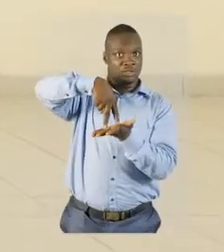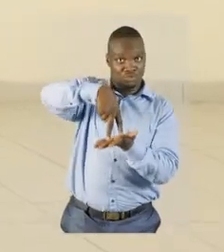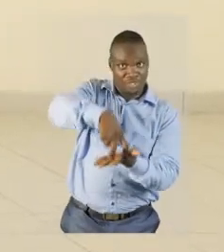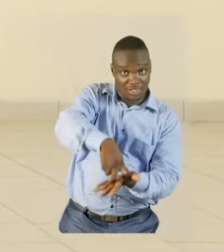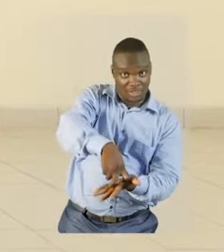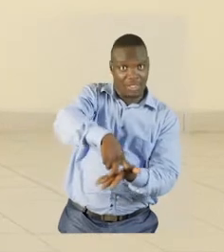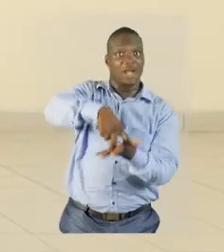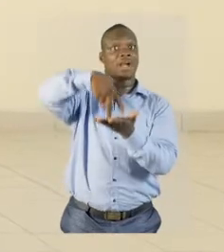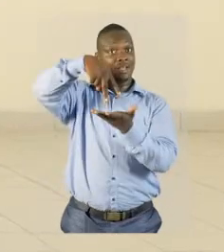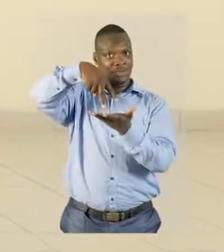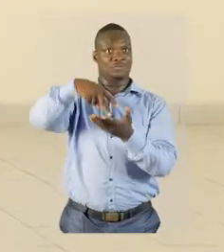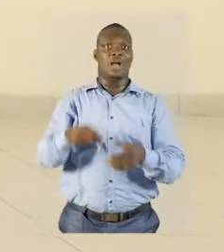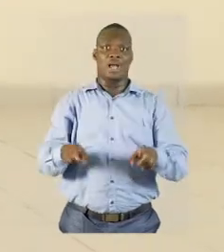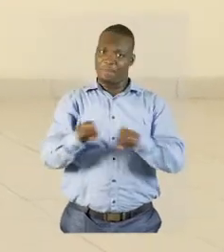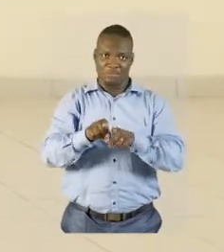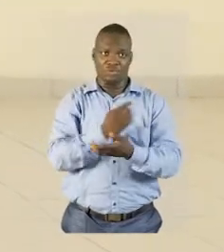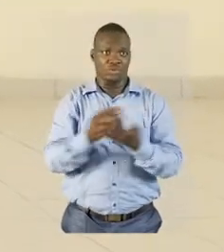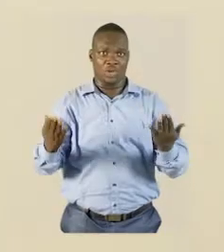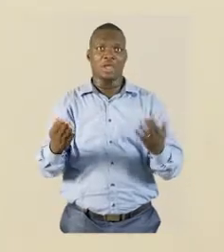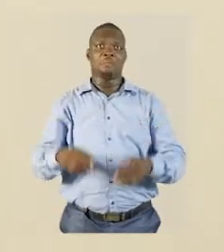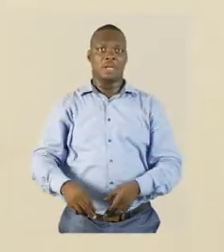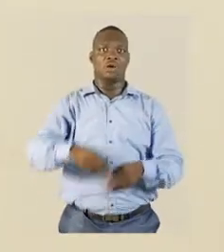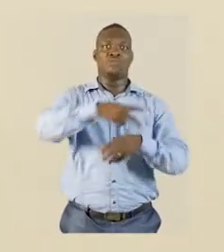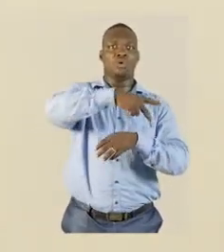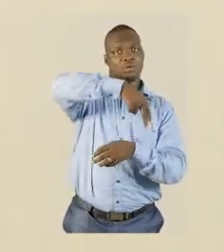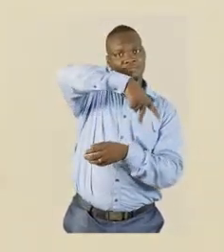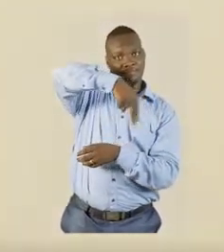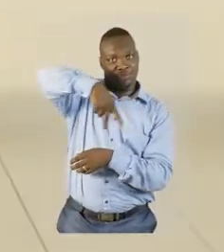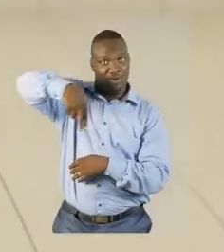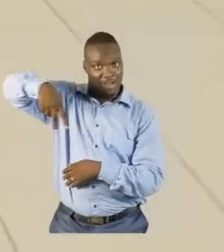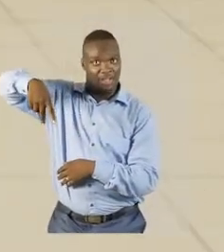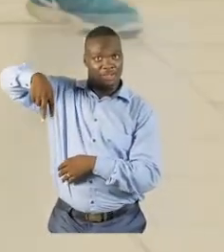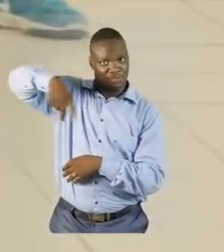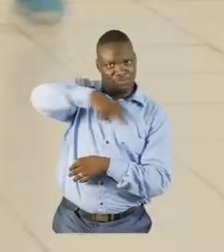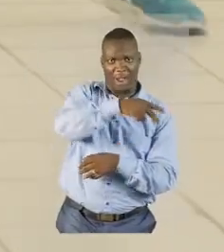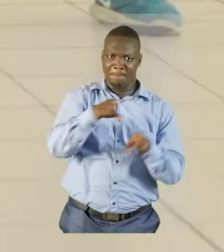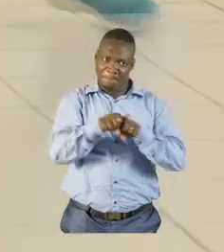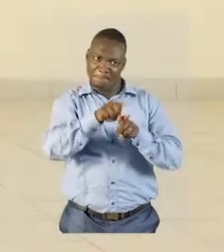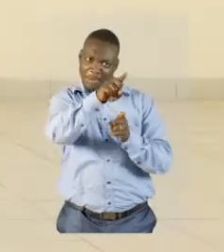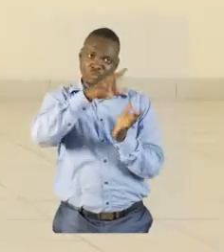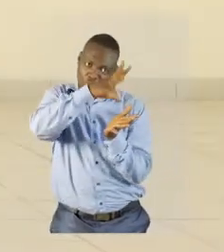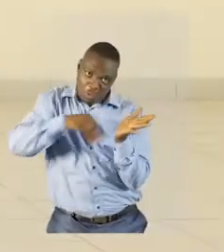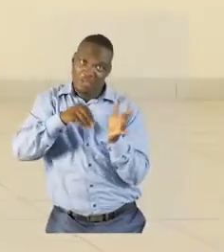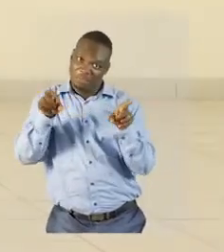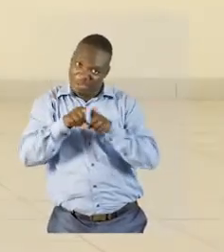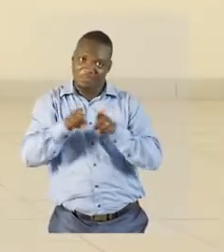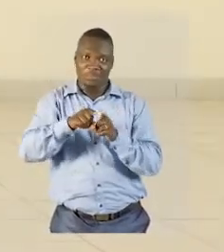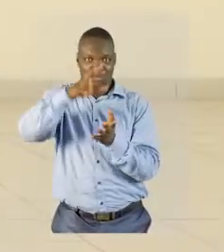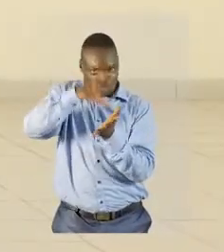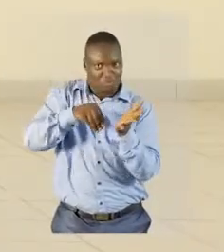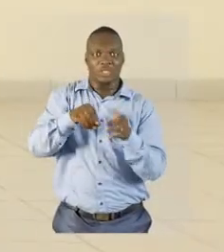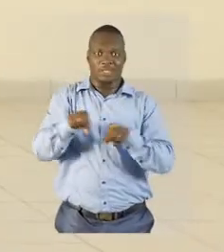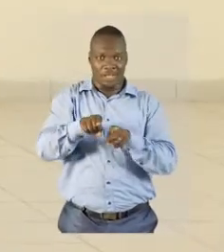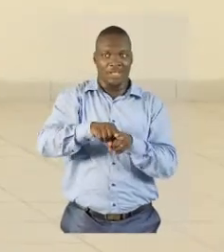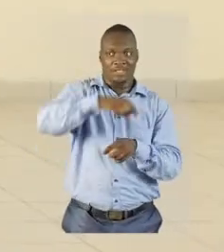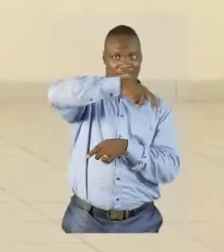On revient. On va faire des pas chassés. N'oubliez pas, c'est le lancer de poids. On fait donc des pas chassés. Voilà. On revient. Et après ça,